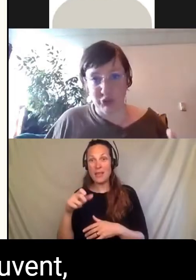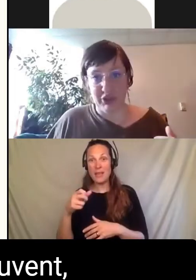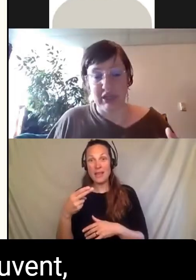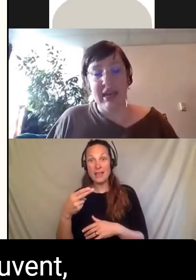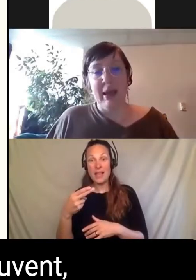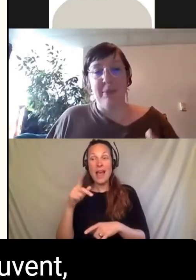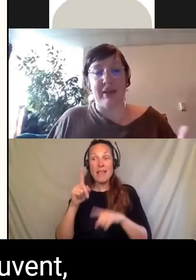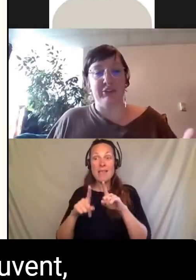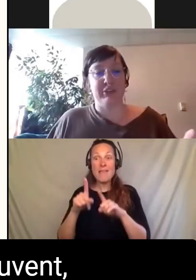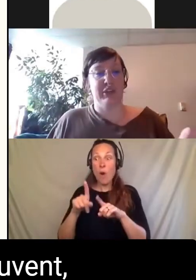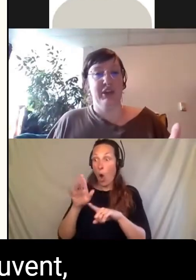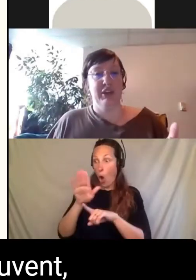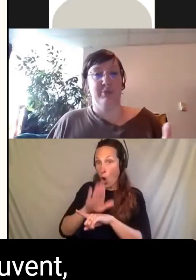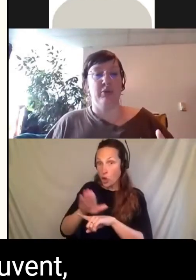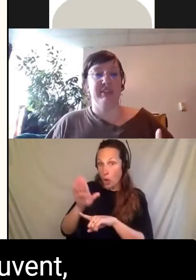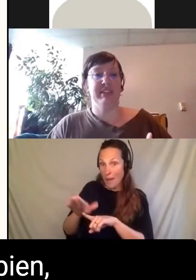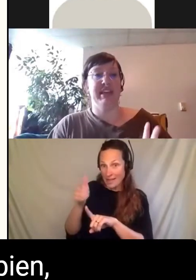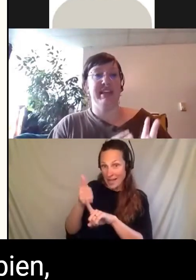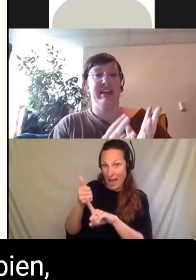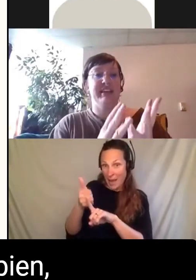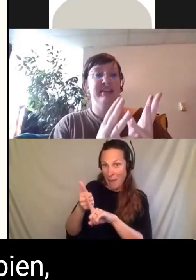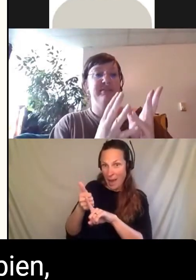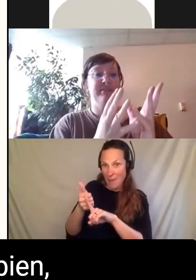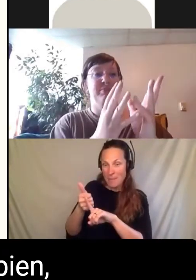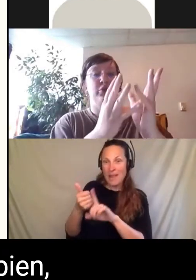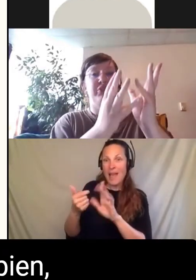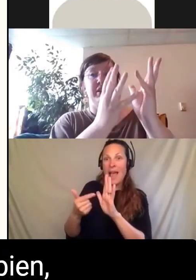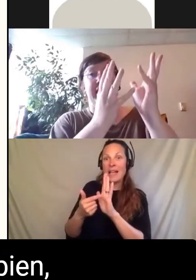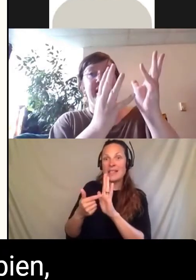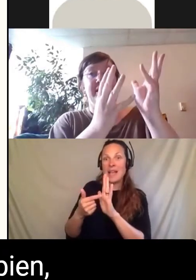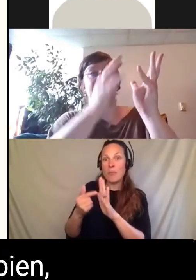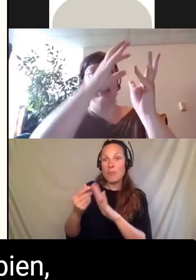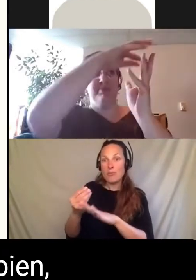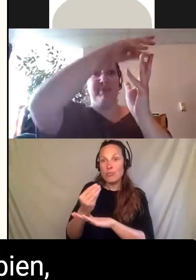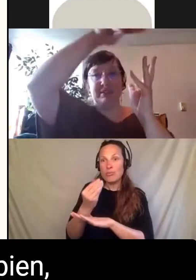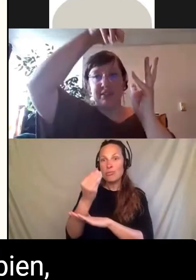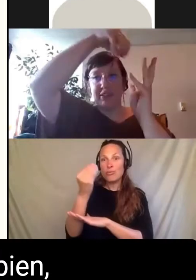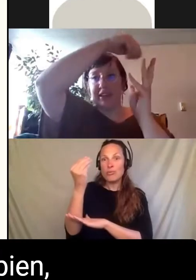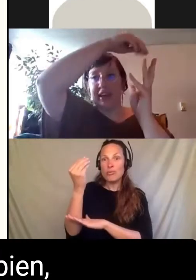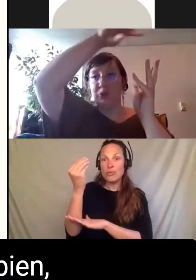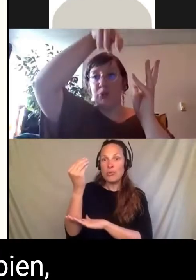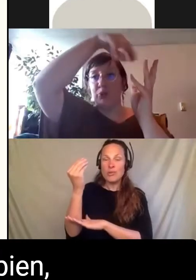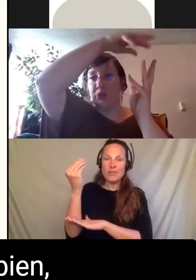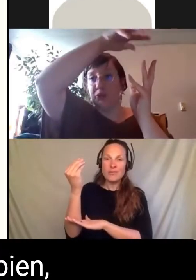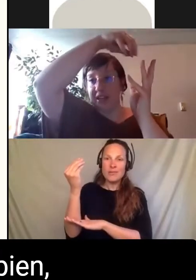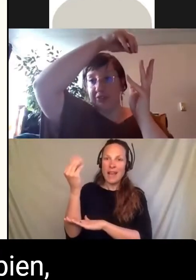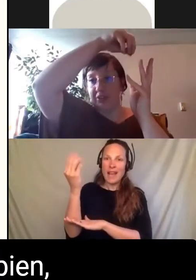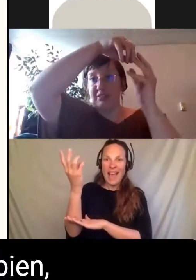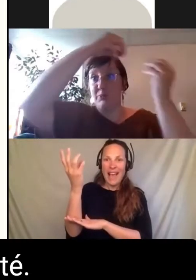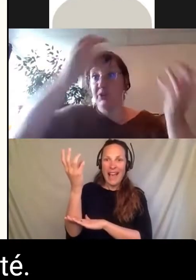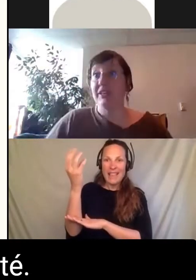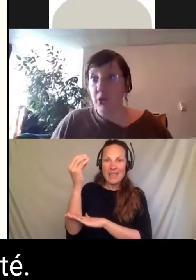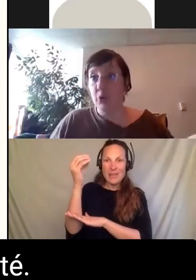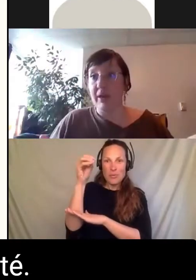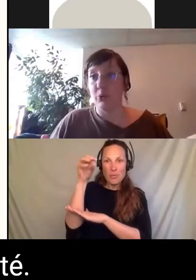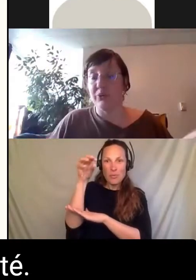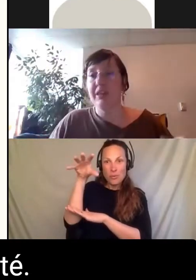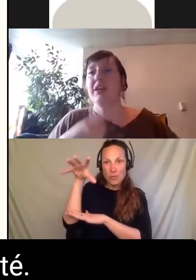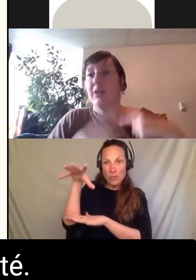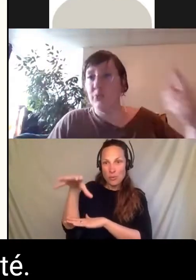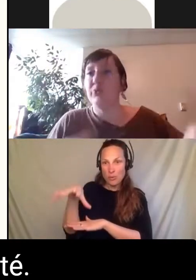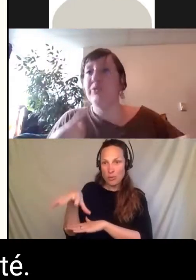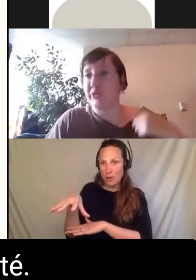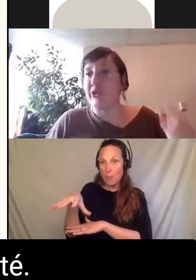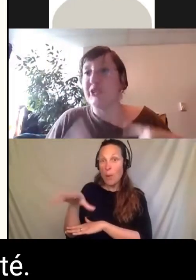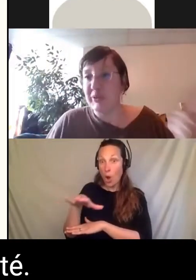ressemer toute seule. Parce que, bon, si elle arrive et monte en graines, ben, les petites graines au-dessus de la fleur, ça se peut qu'elle tombe à